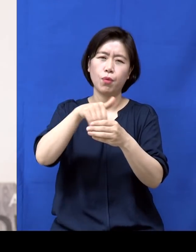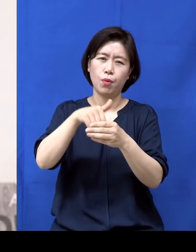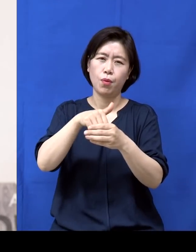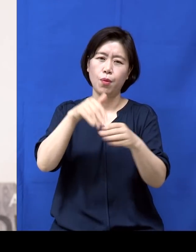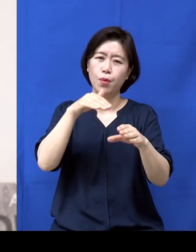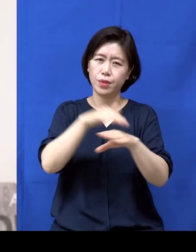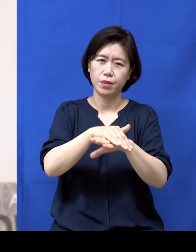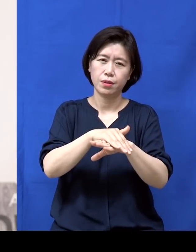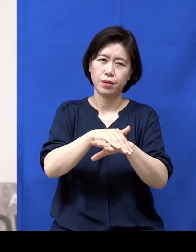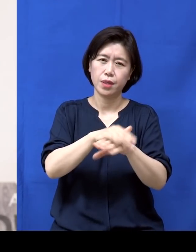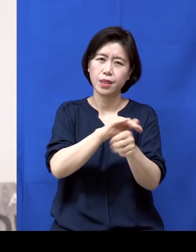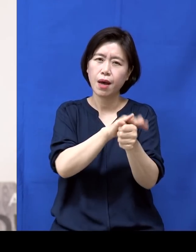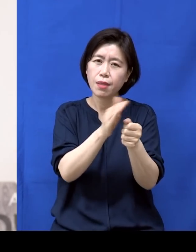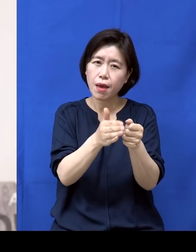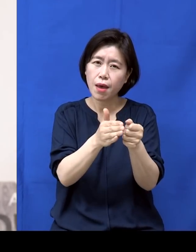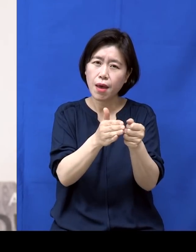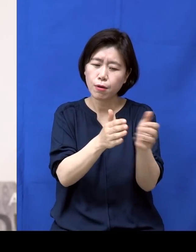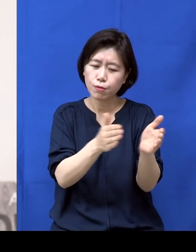죽게 되면